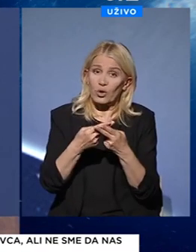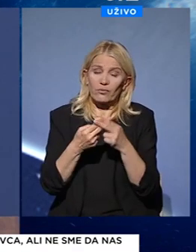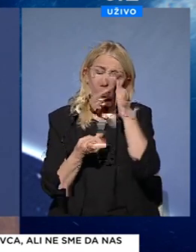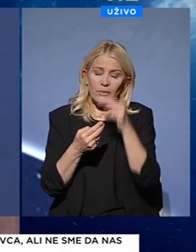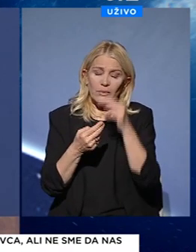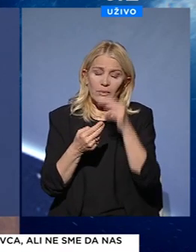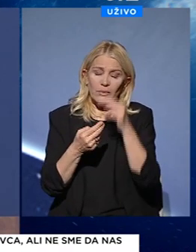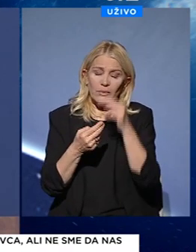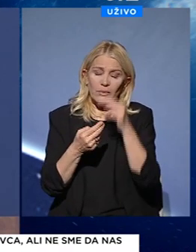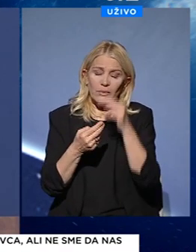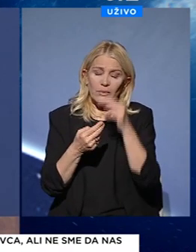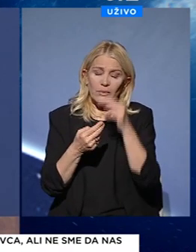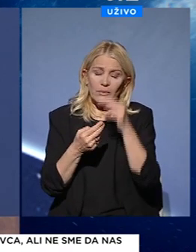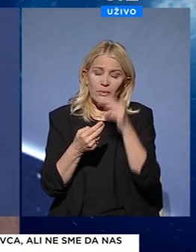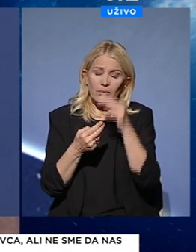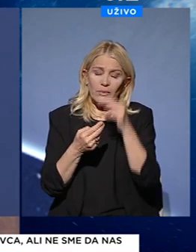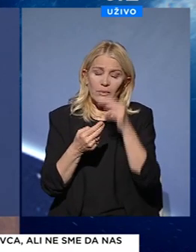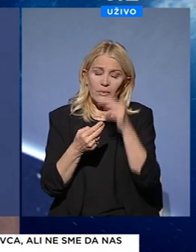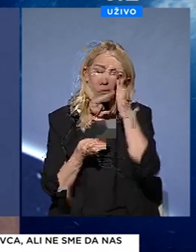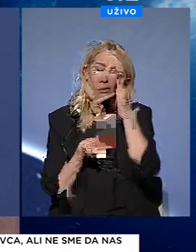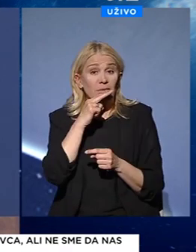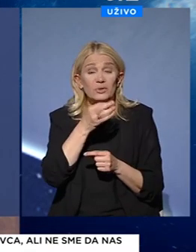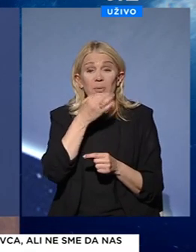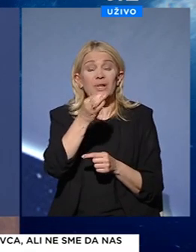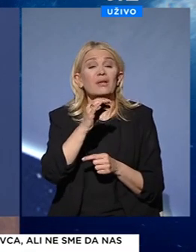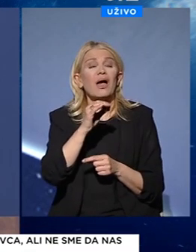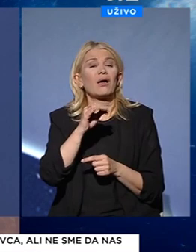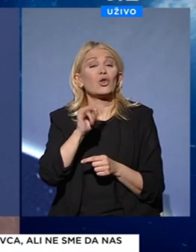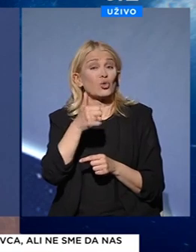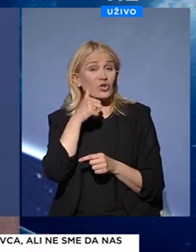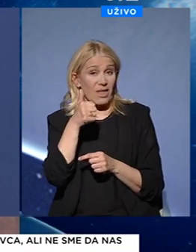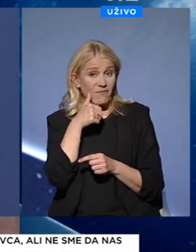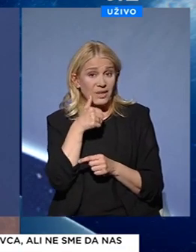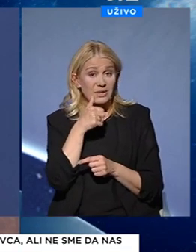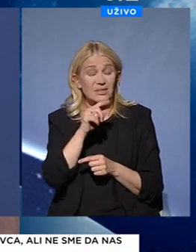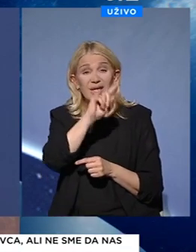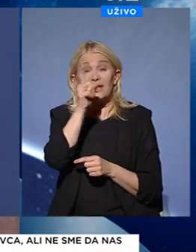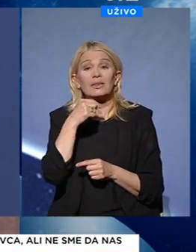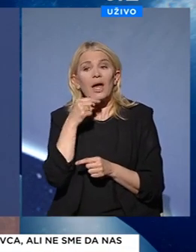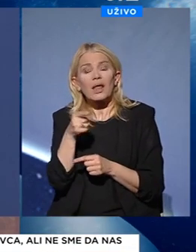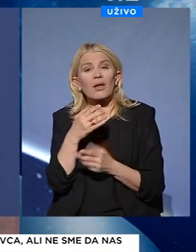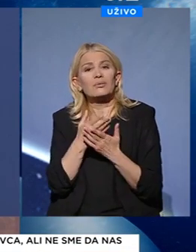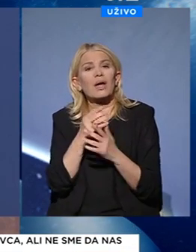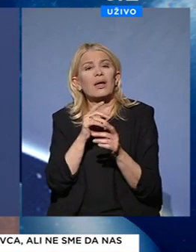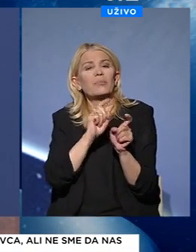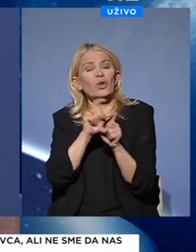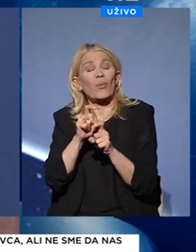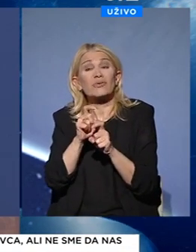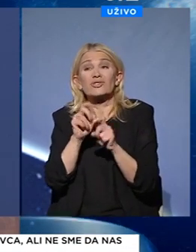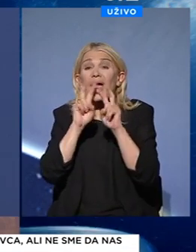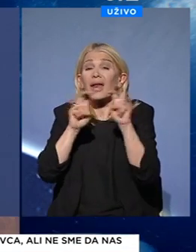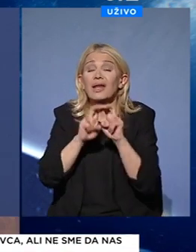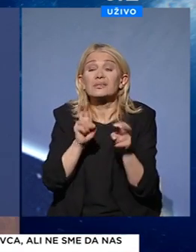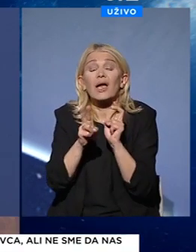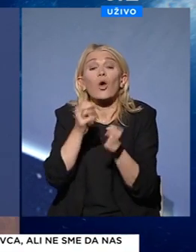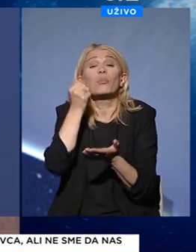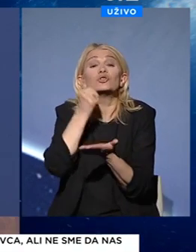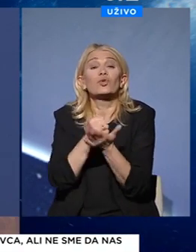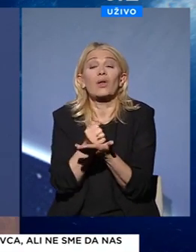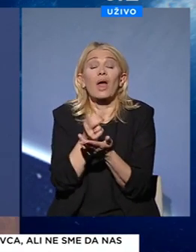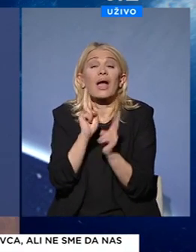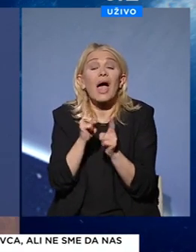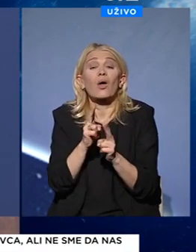vezi sa situacijom tamo. Pitanje Južnih vesti. Da li je sprovedena epidemiološka analiza kako bi se utvrdilo kako